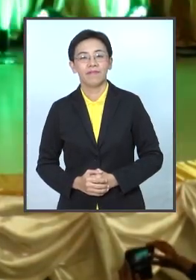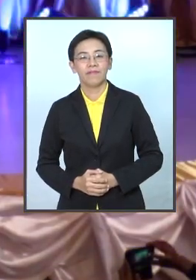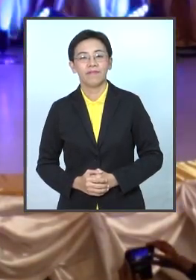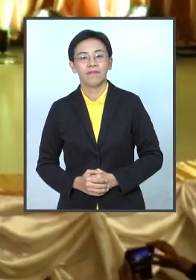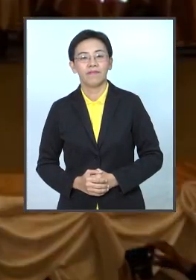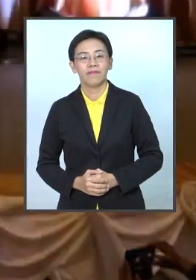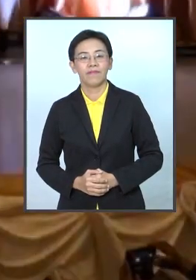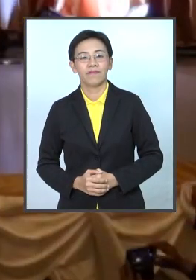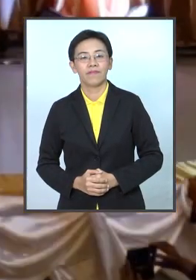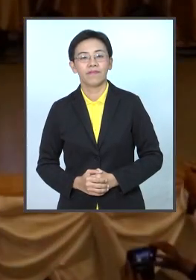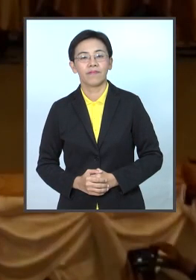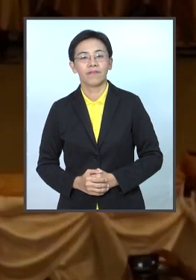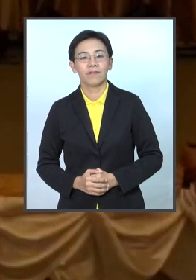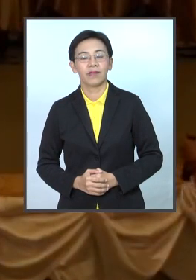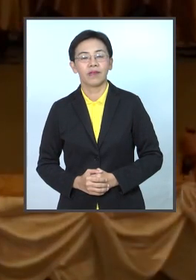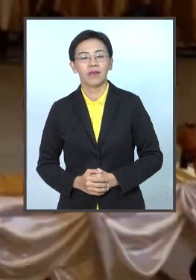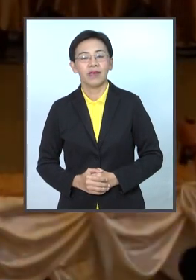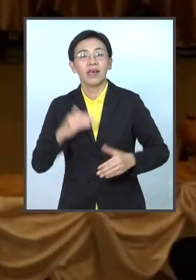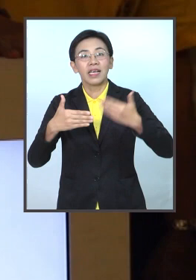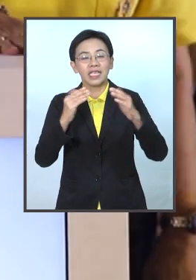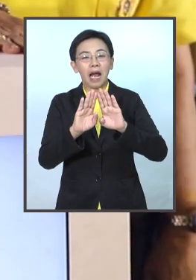วันนี้นะถือว่าเป็นการเปิดงานของเราแล้ว